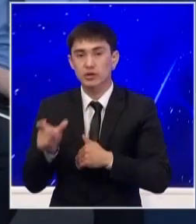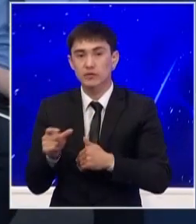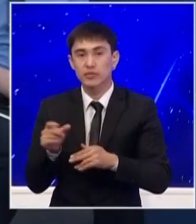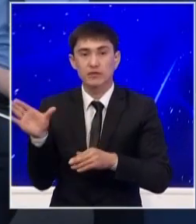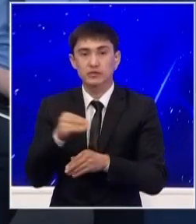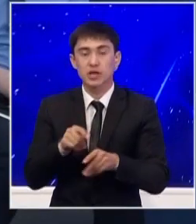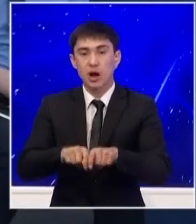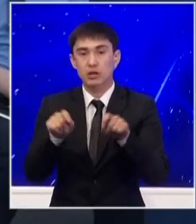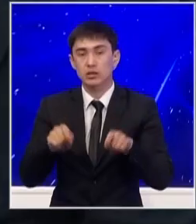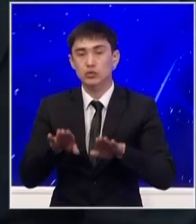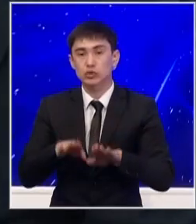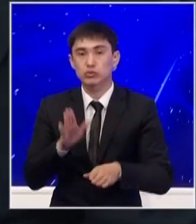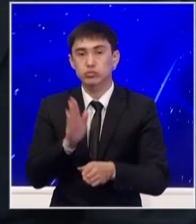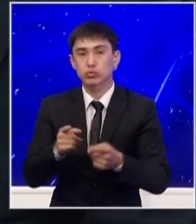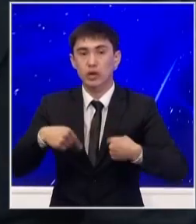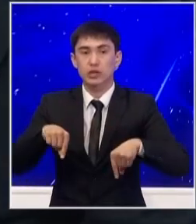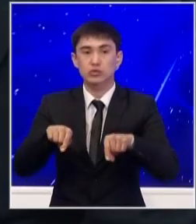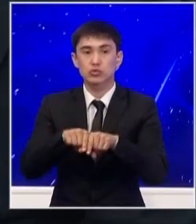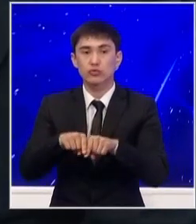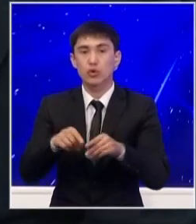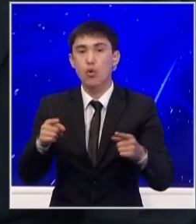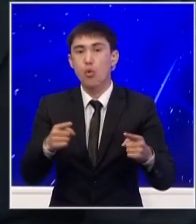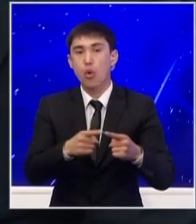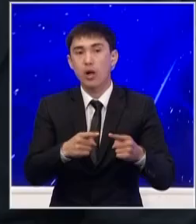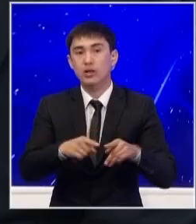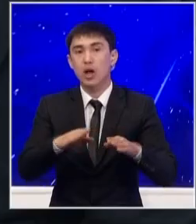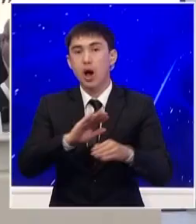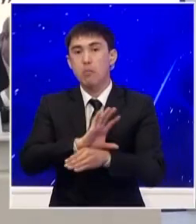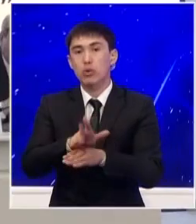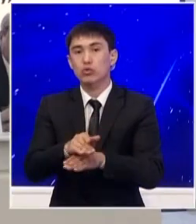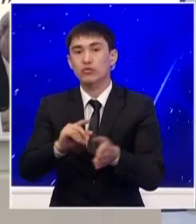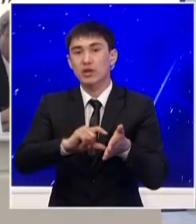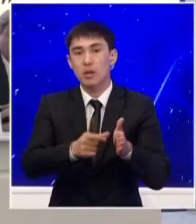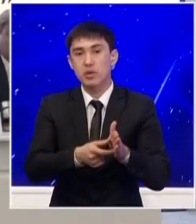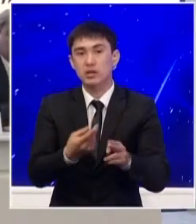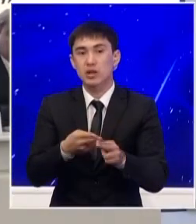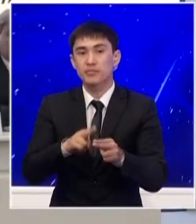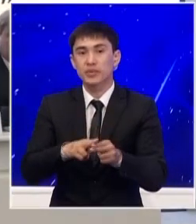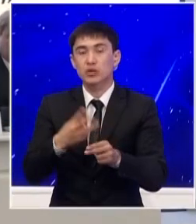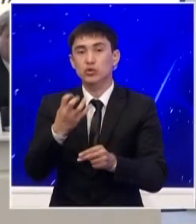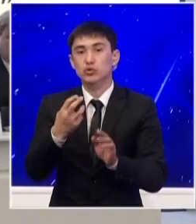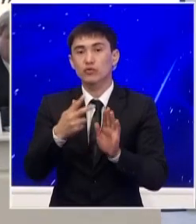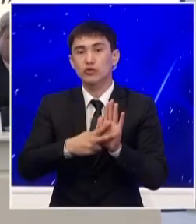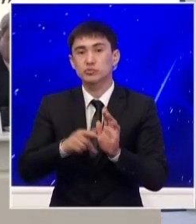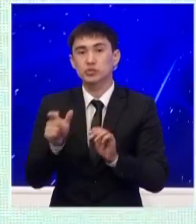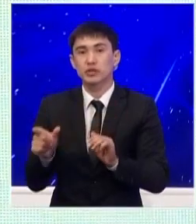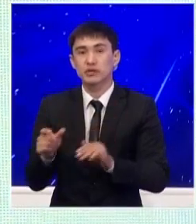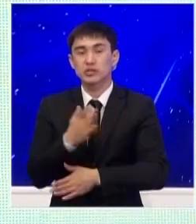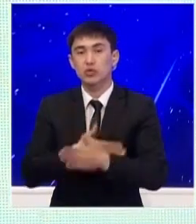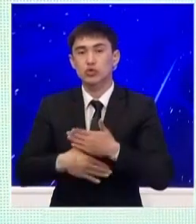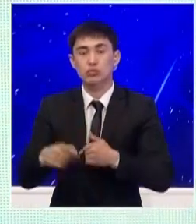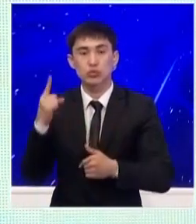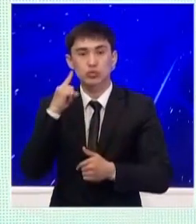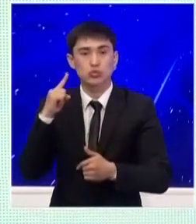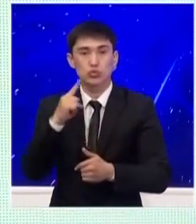на всех открытых участках будут организованы уголки и оборудованы кабинки. Для 338 избирателей с нарушением слуха